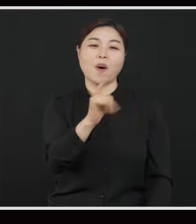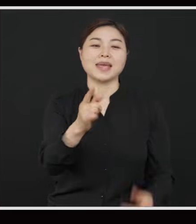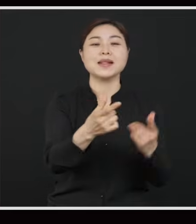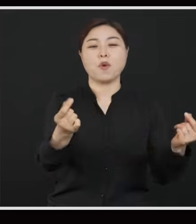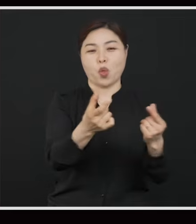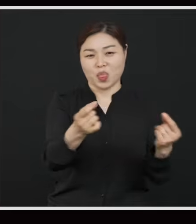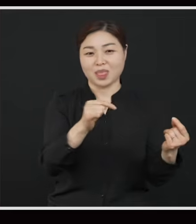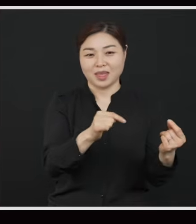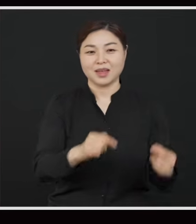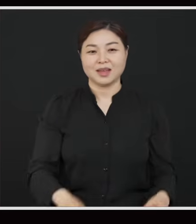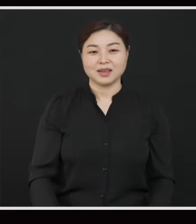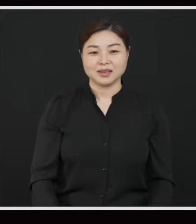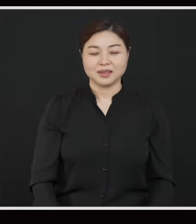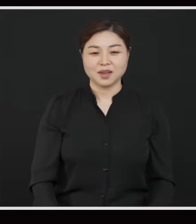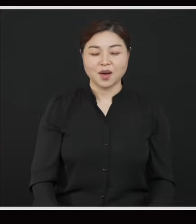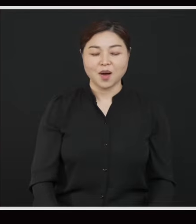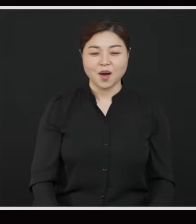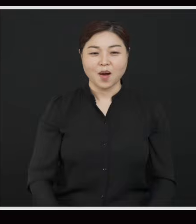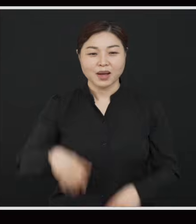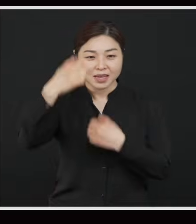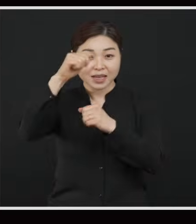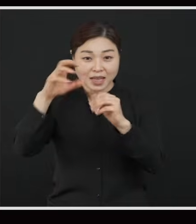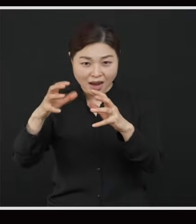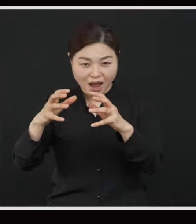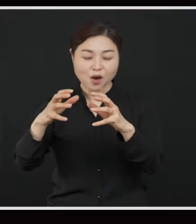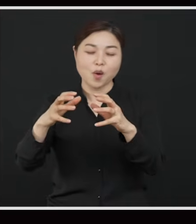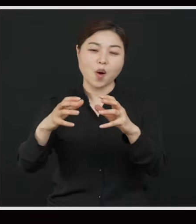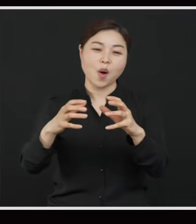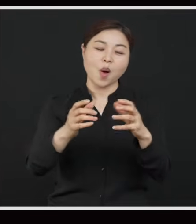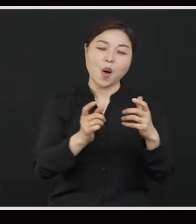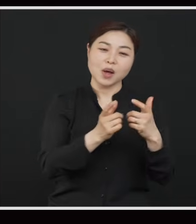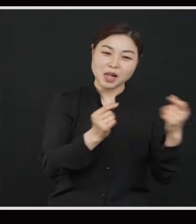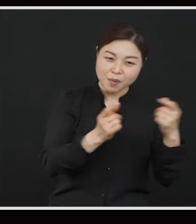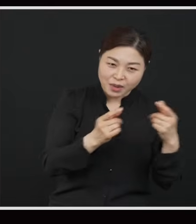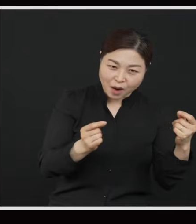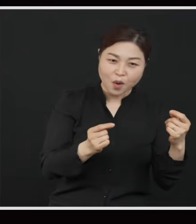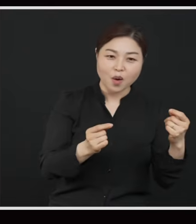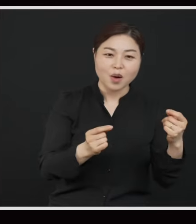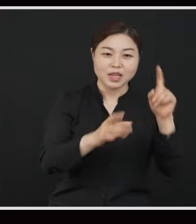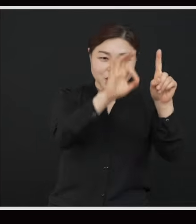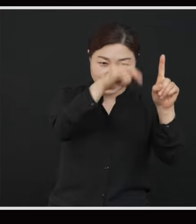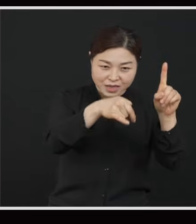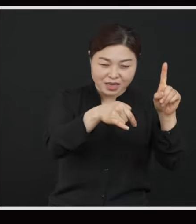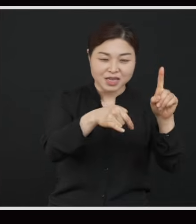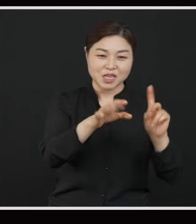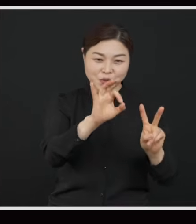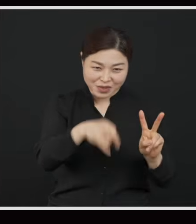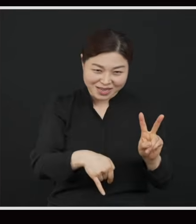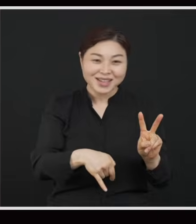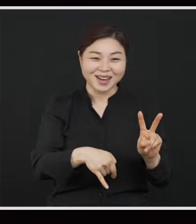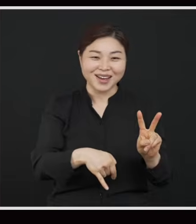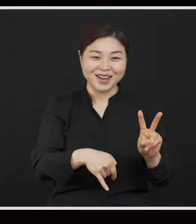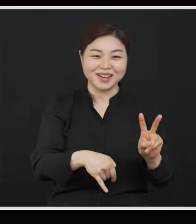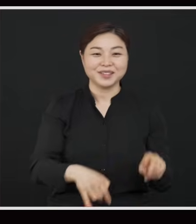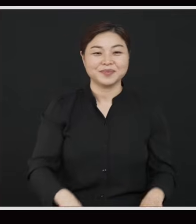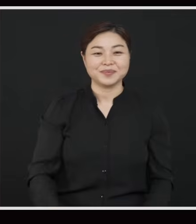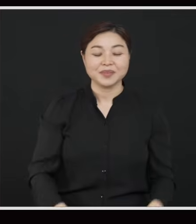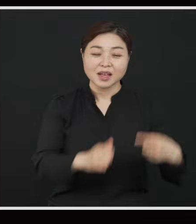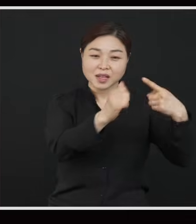원래 이태리하고 1, 2위를 다투는 나라입니다. 주로 일본이 아마 1위일 겁니다. 기대 수명에 있어서.